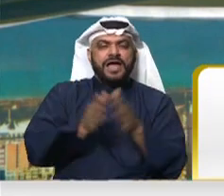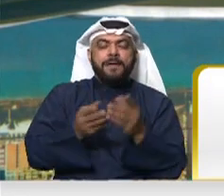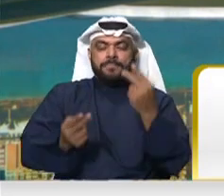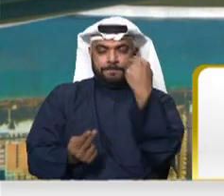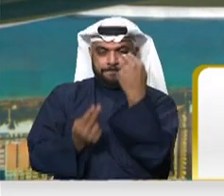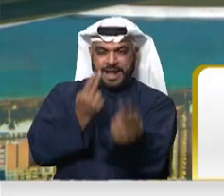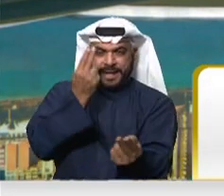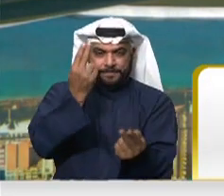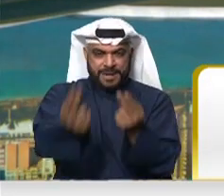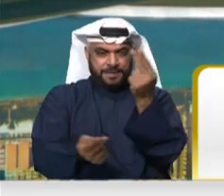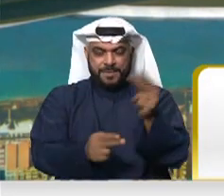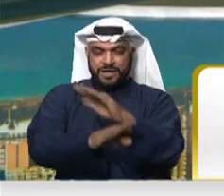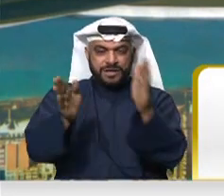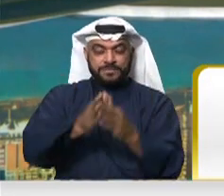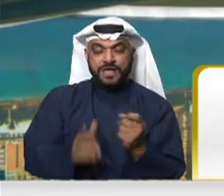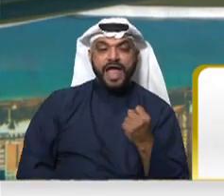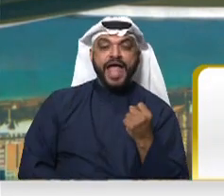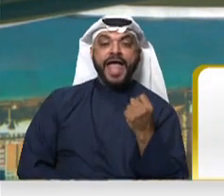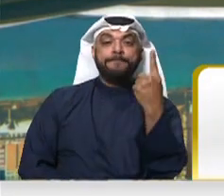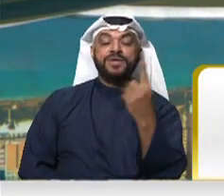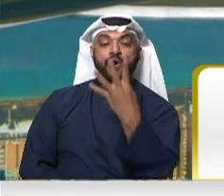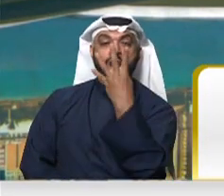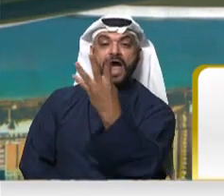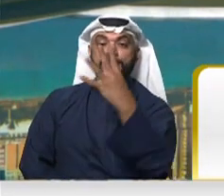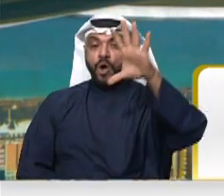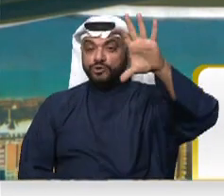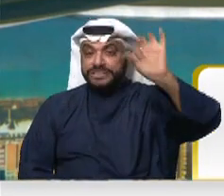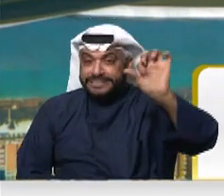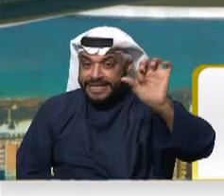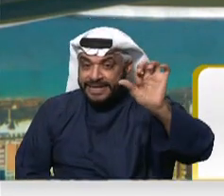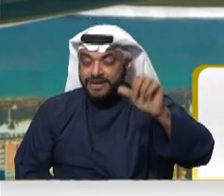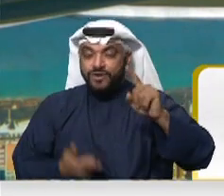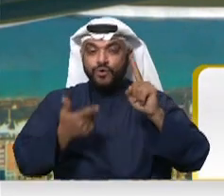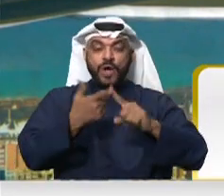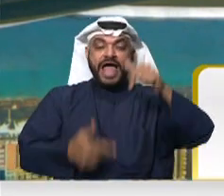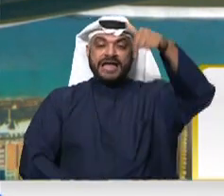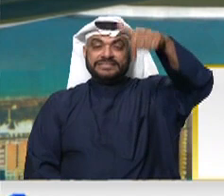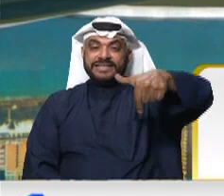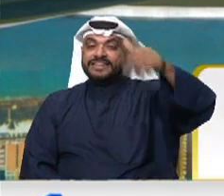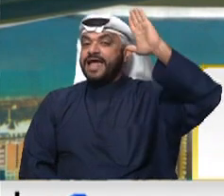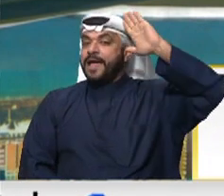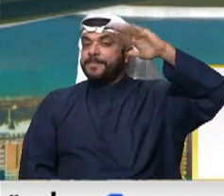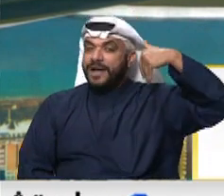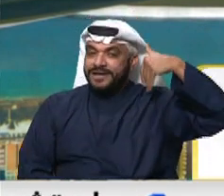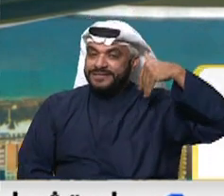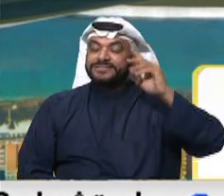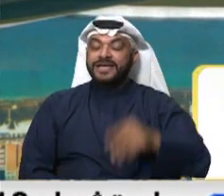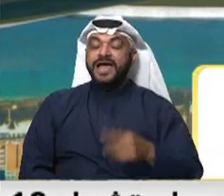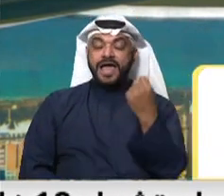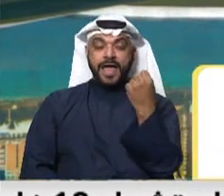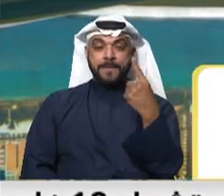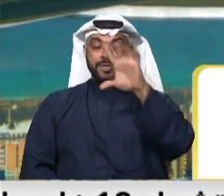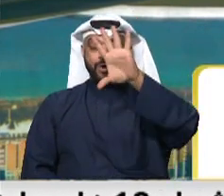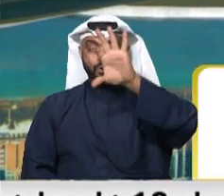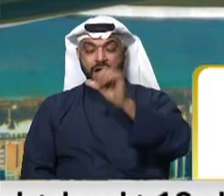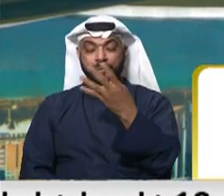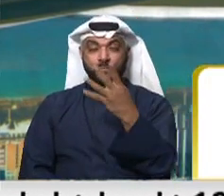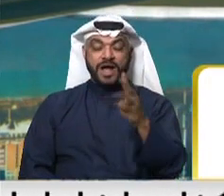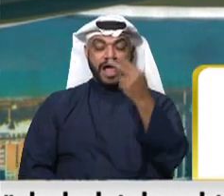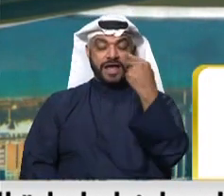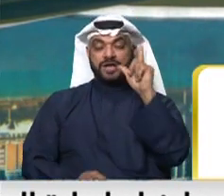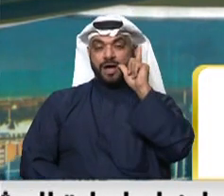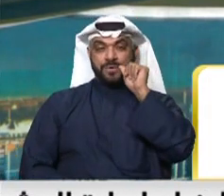باب التسجيل الى 194 مرشحا بينهم سته سيدات وحددت اداره شؤون الانتخابات